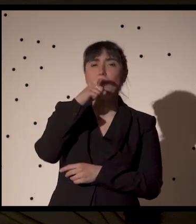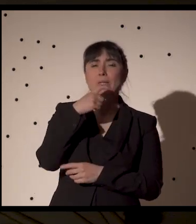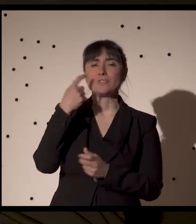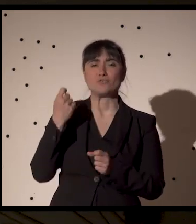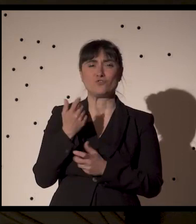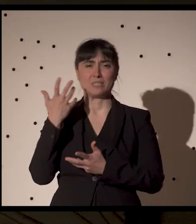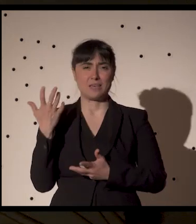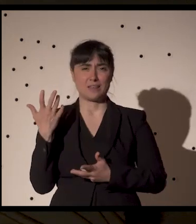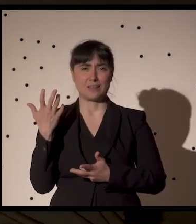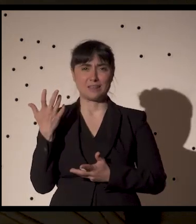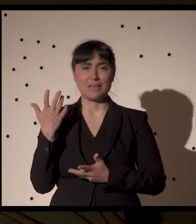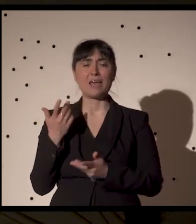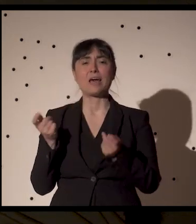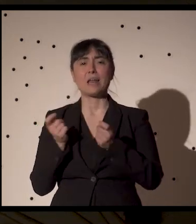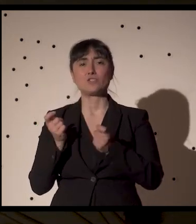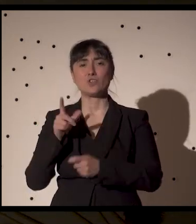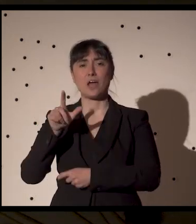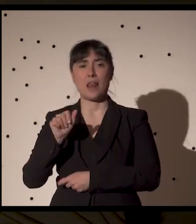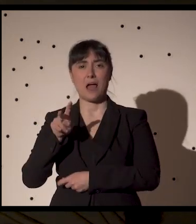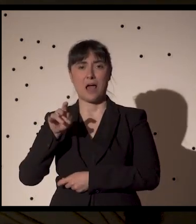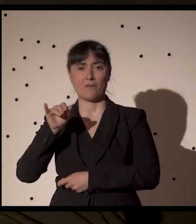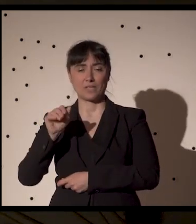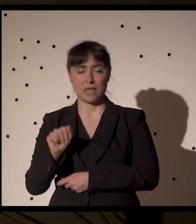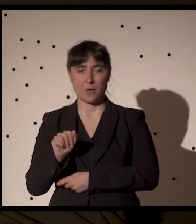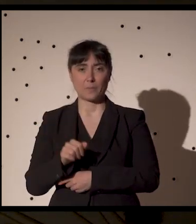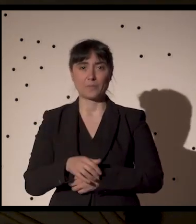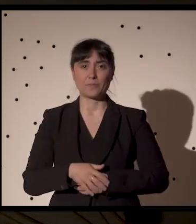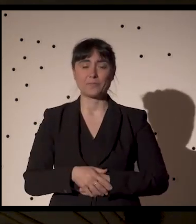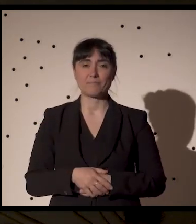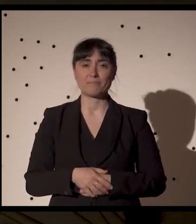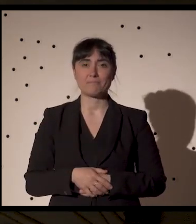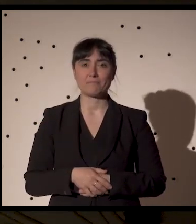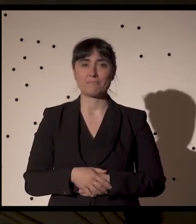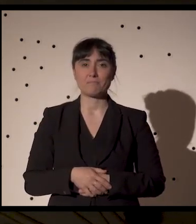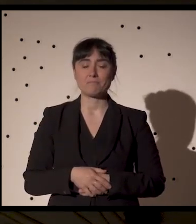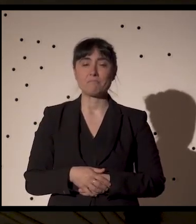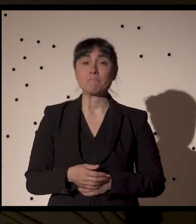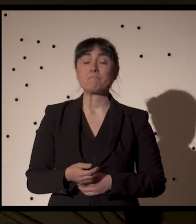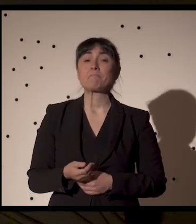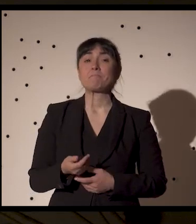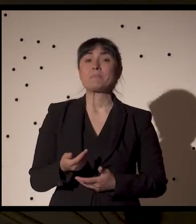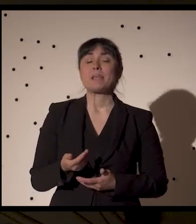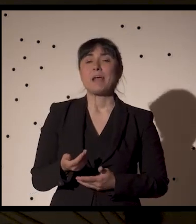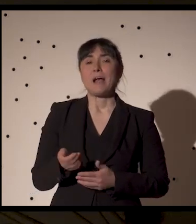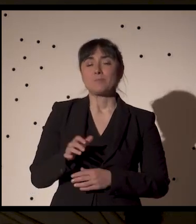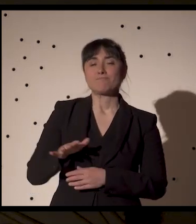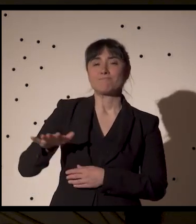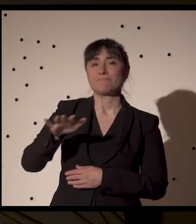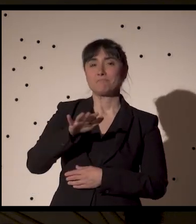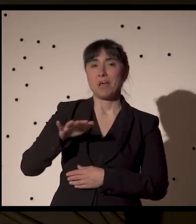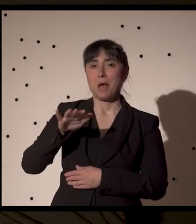lavia sempre nella solco dei tributi ai grandi interpreti della nostra